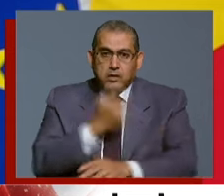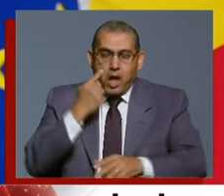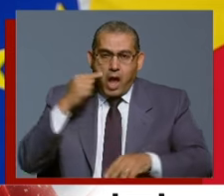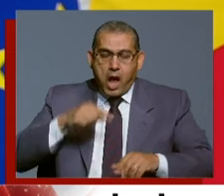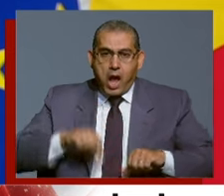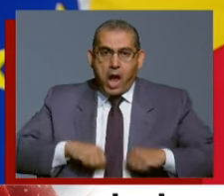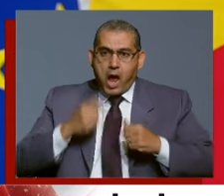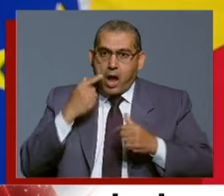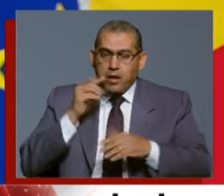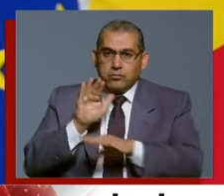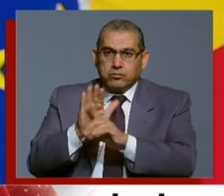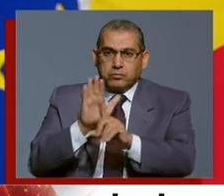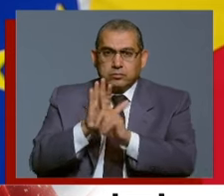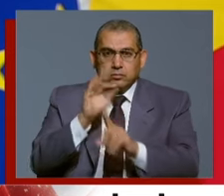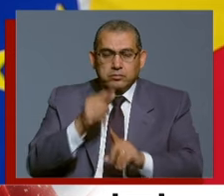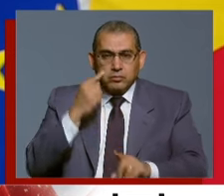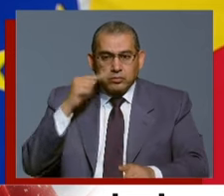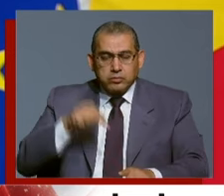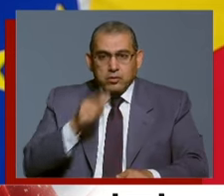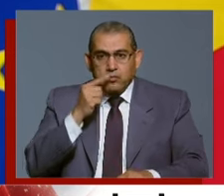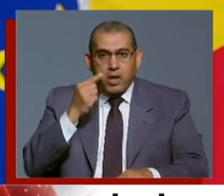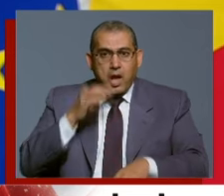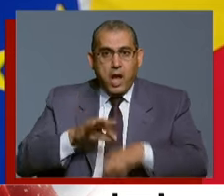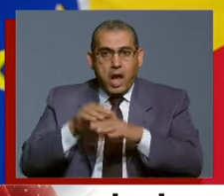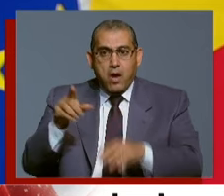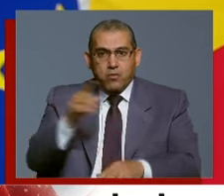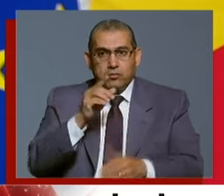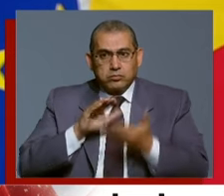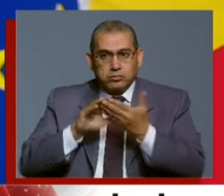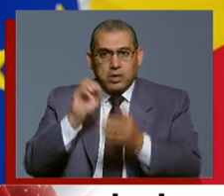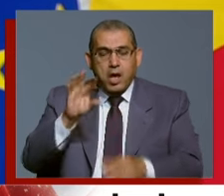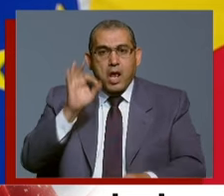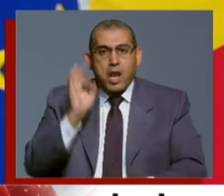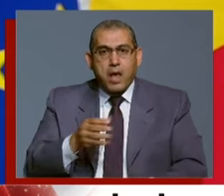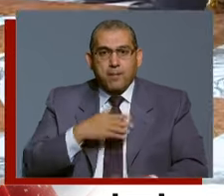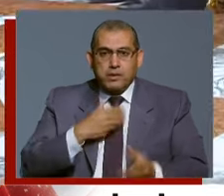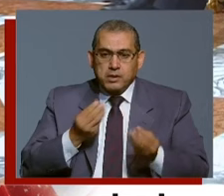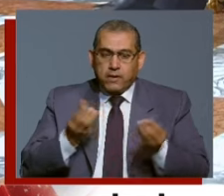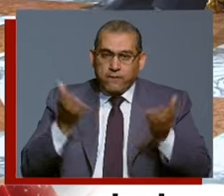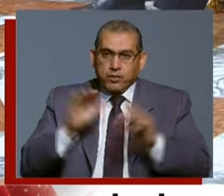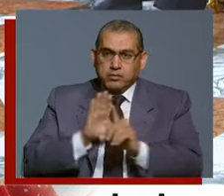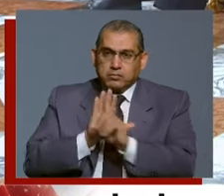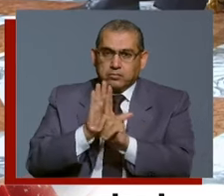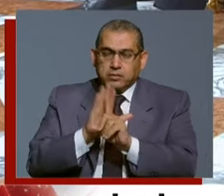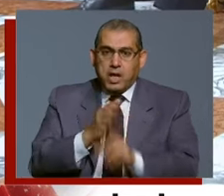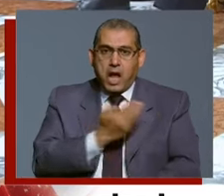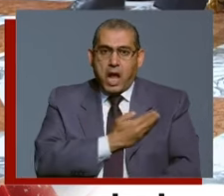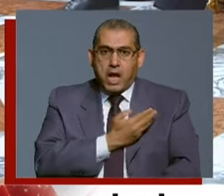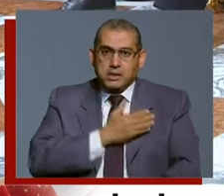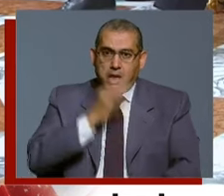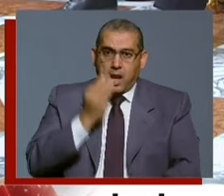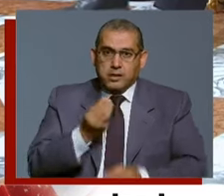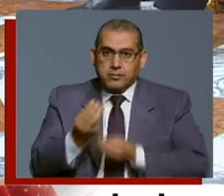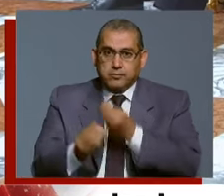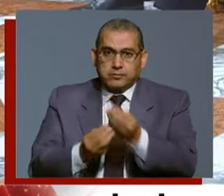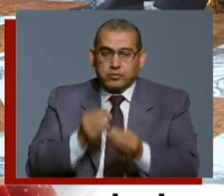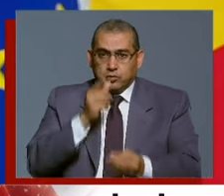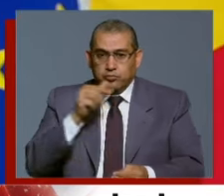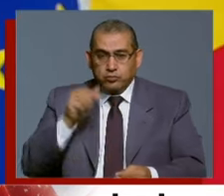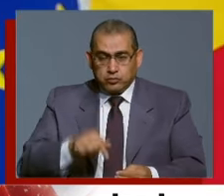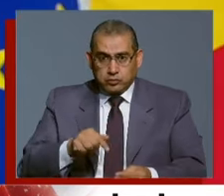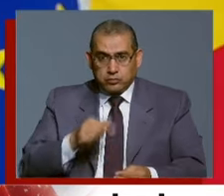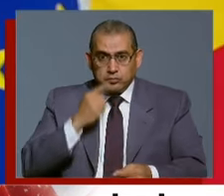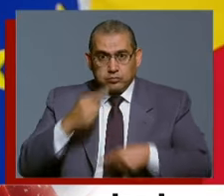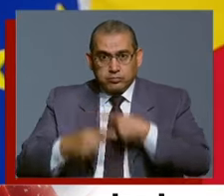أو الإمدادات المنقذة للحياة. نحن بحاجة إلى مزيد من الدعم لغزة، وهذا يحدث